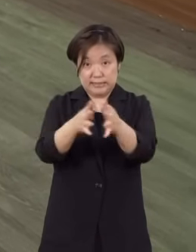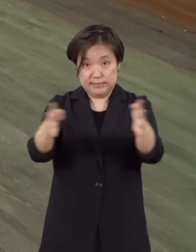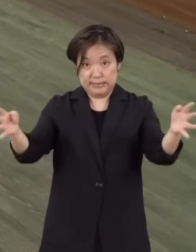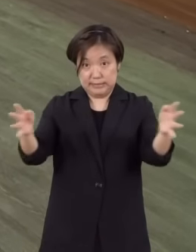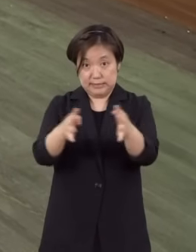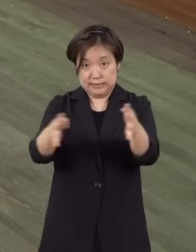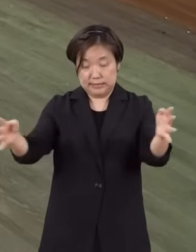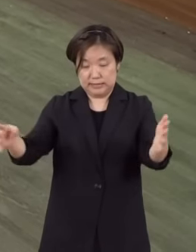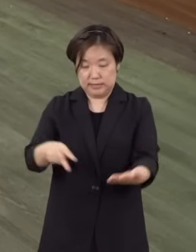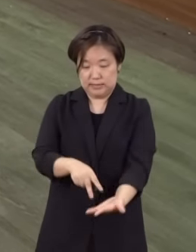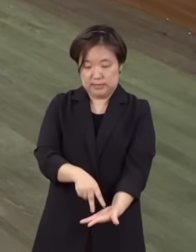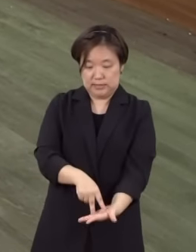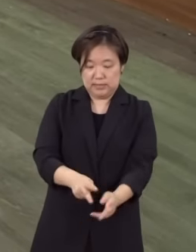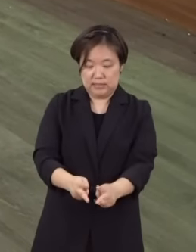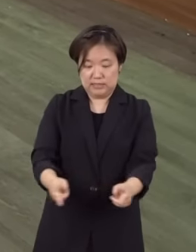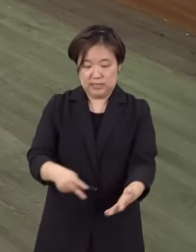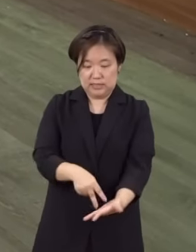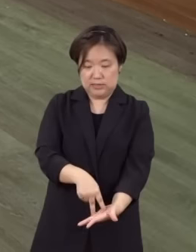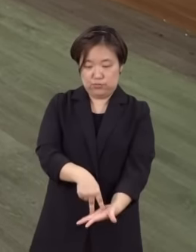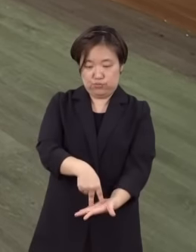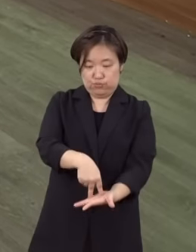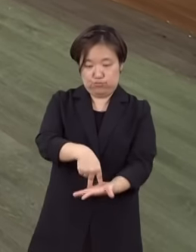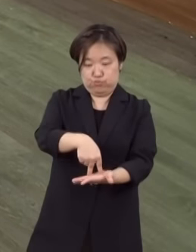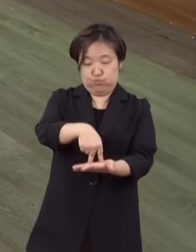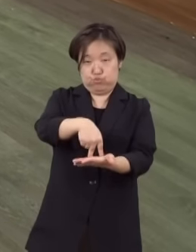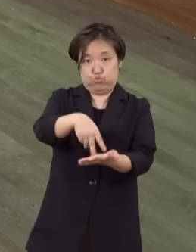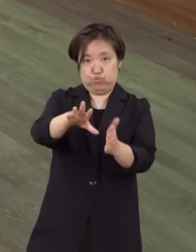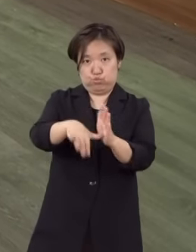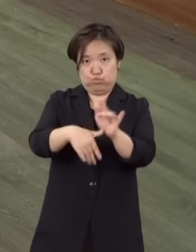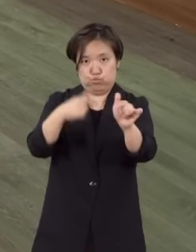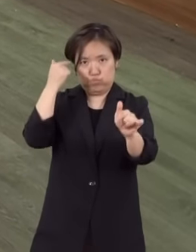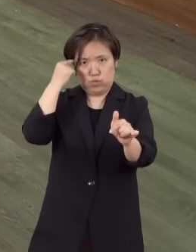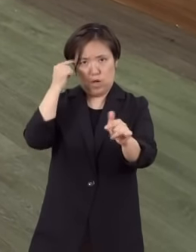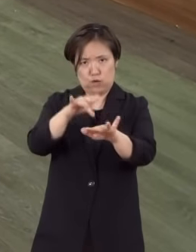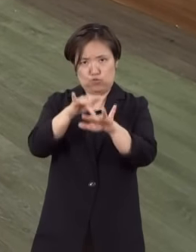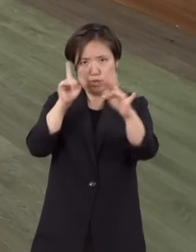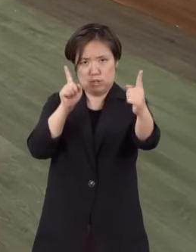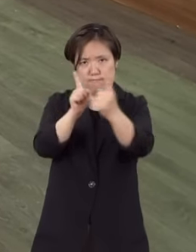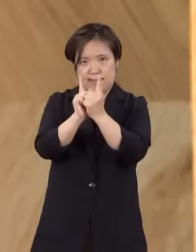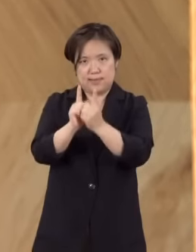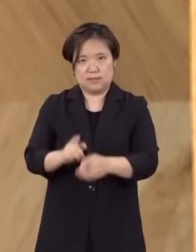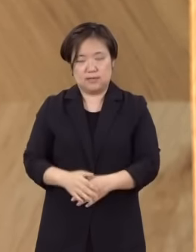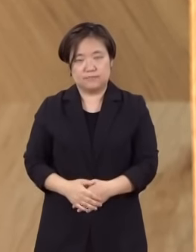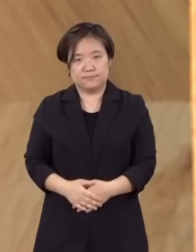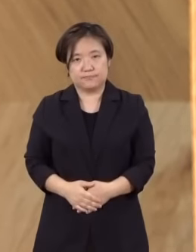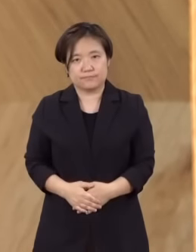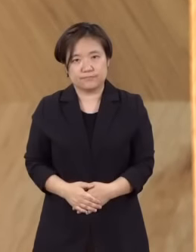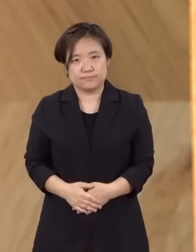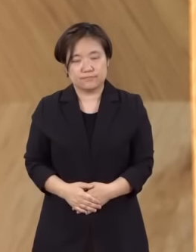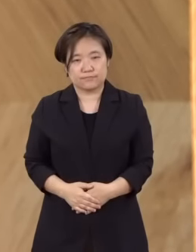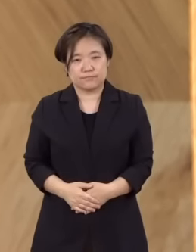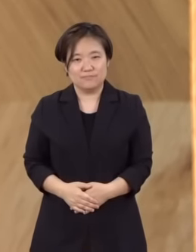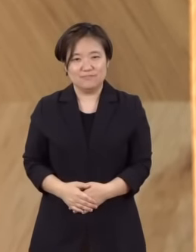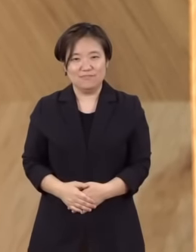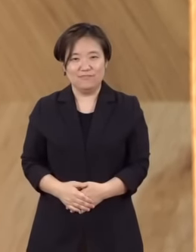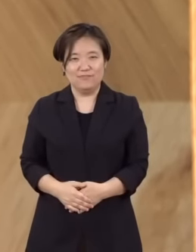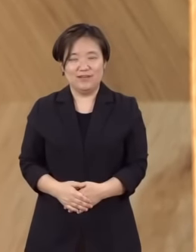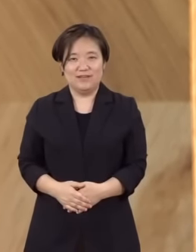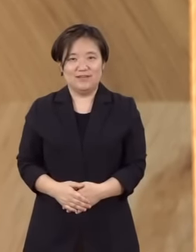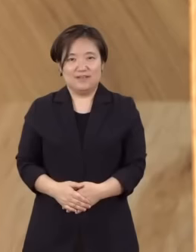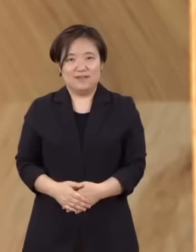엘리베이터에서 영가를 목격하였습니다 오 여러분 이제 밤에 엘리베이터 이제 못 한다